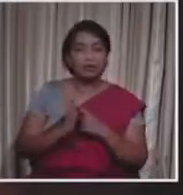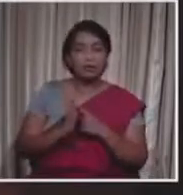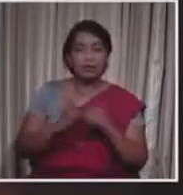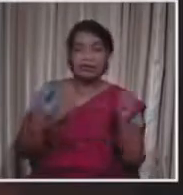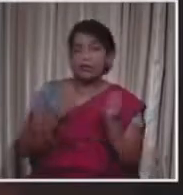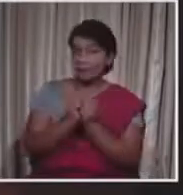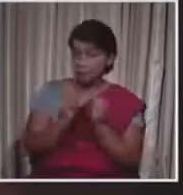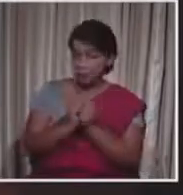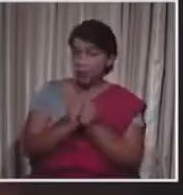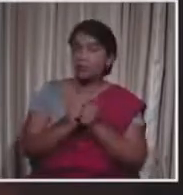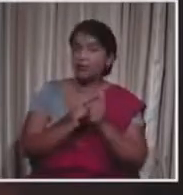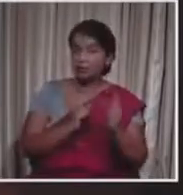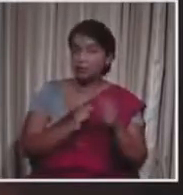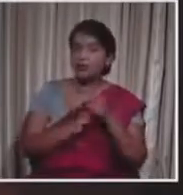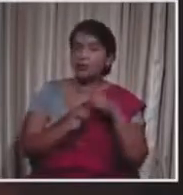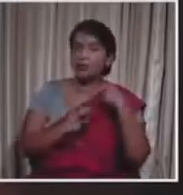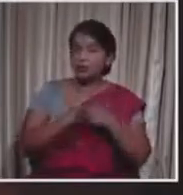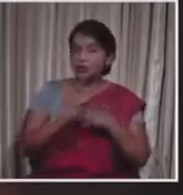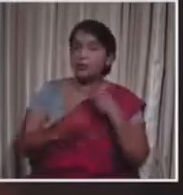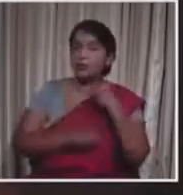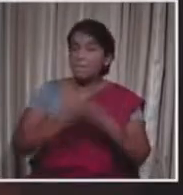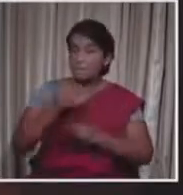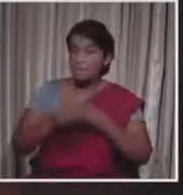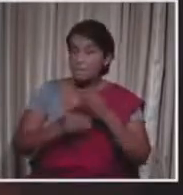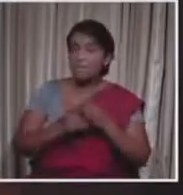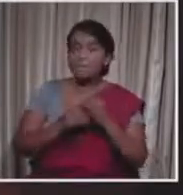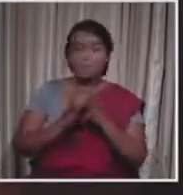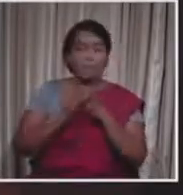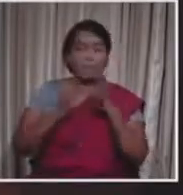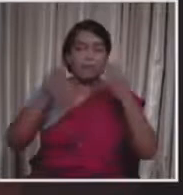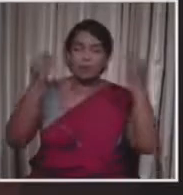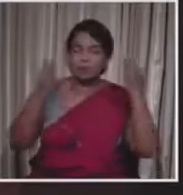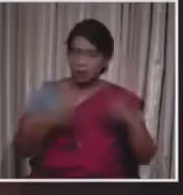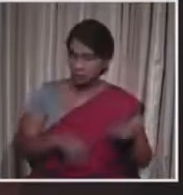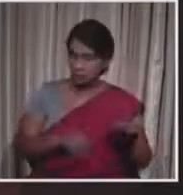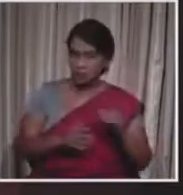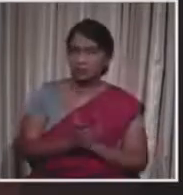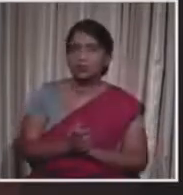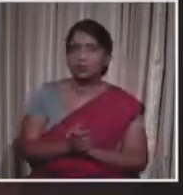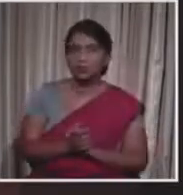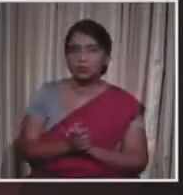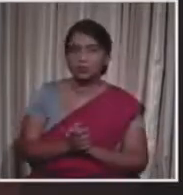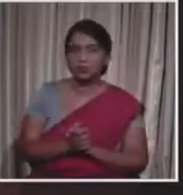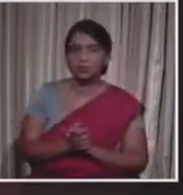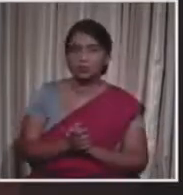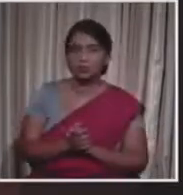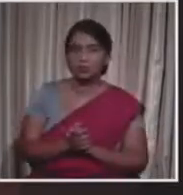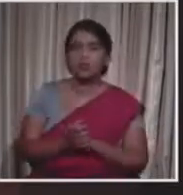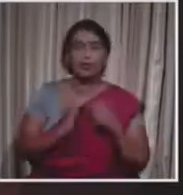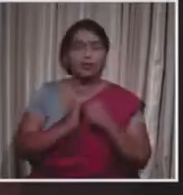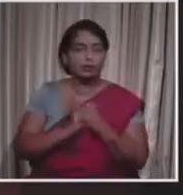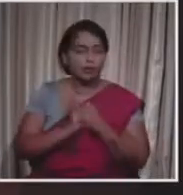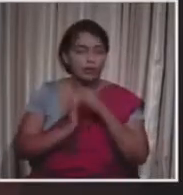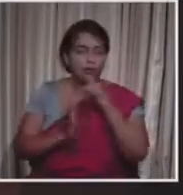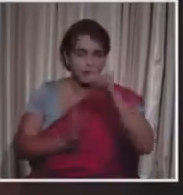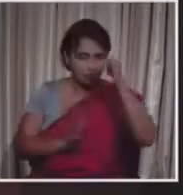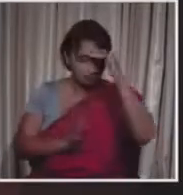එක රටේ නිෂ්පාදන ධාරිතාවේ කඩන් වැටෙනවා දැන් ගරු